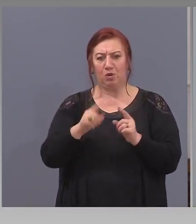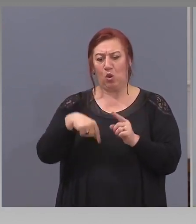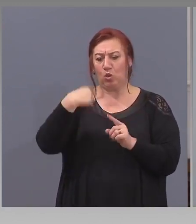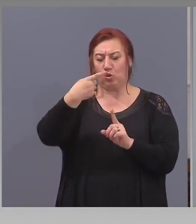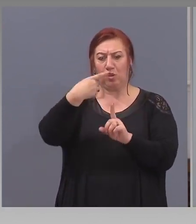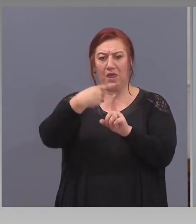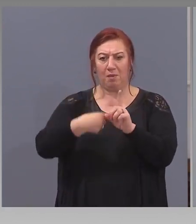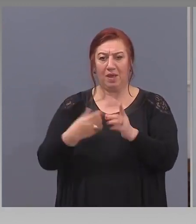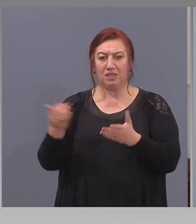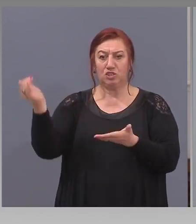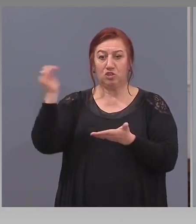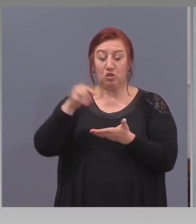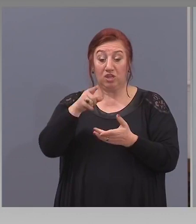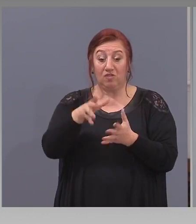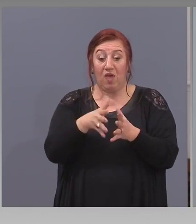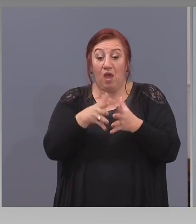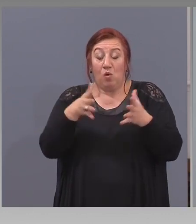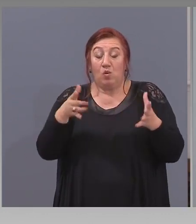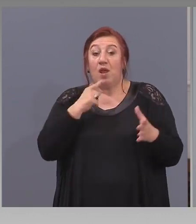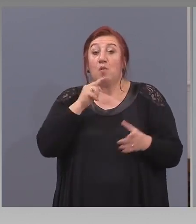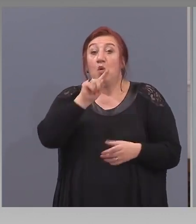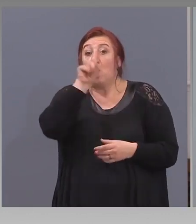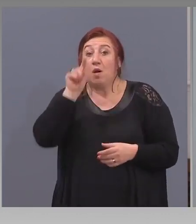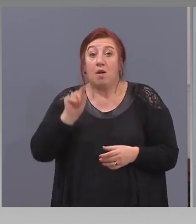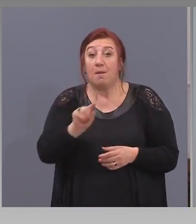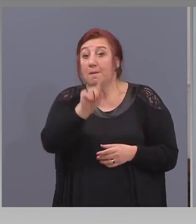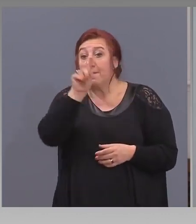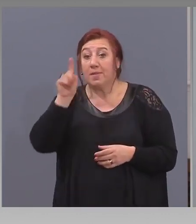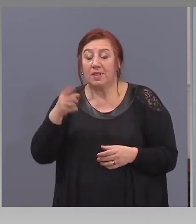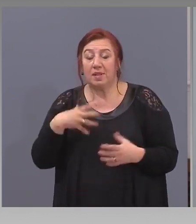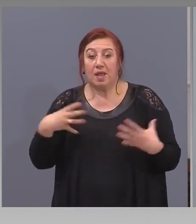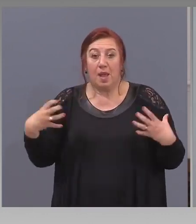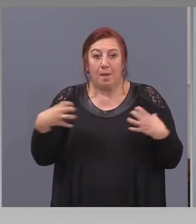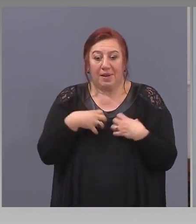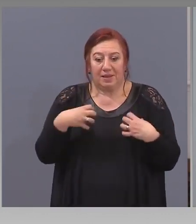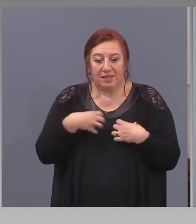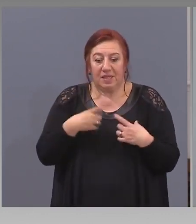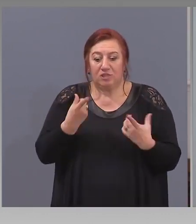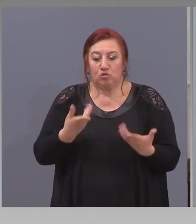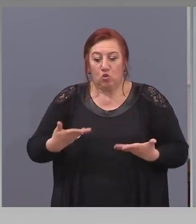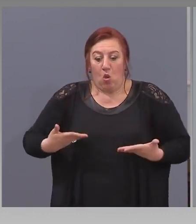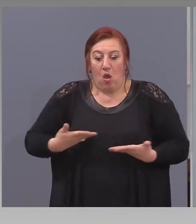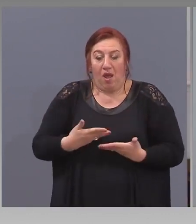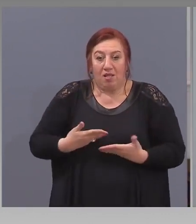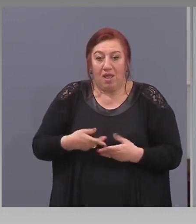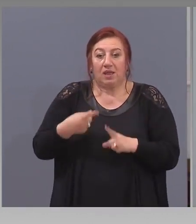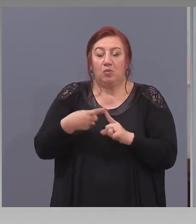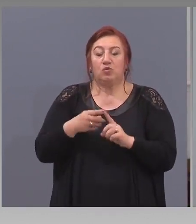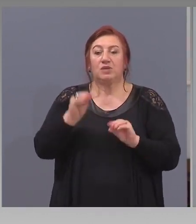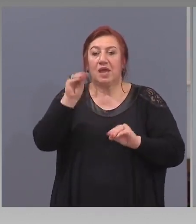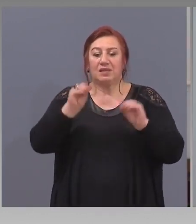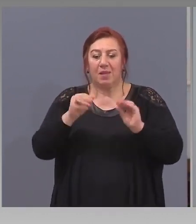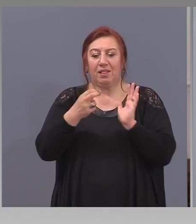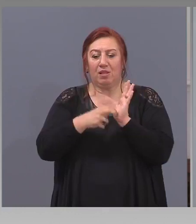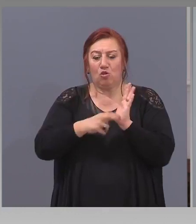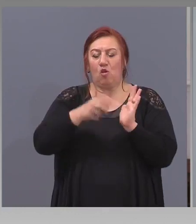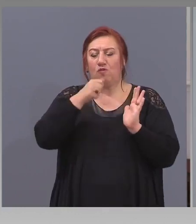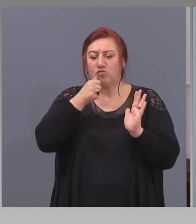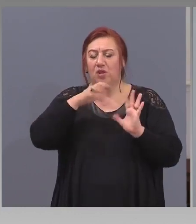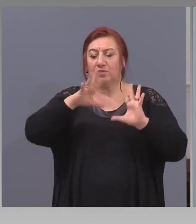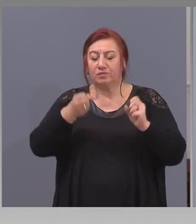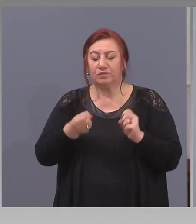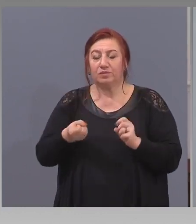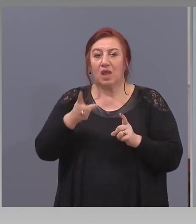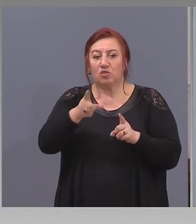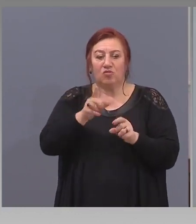е голямото питане и притеснение, защото глада и сметките ще ги натиснат. И то много звезди. Ими, тук,